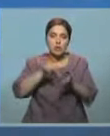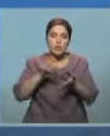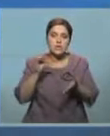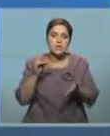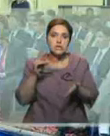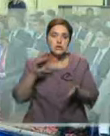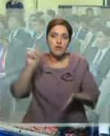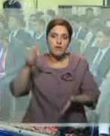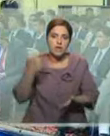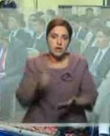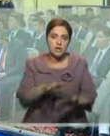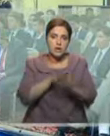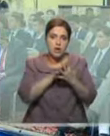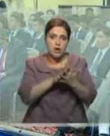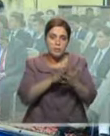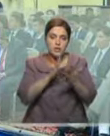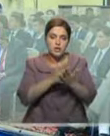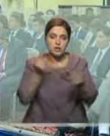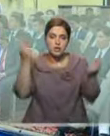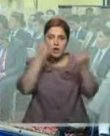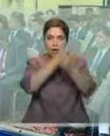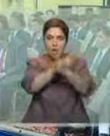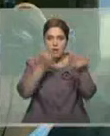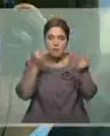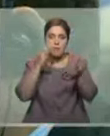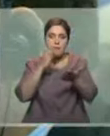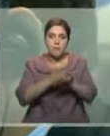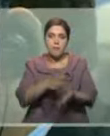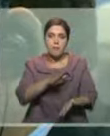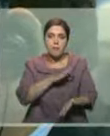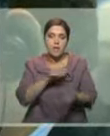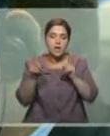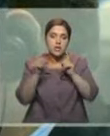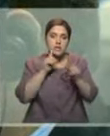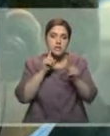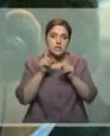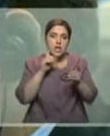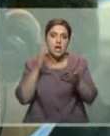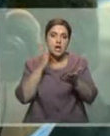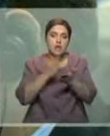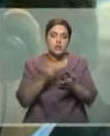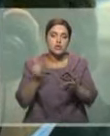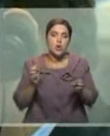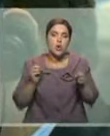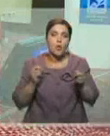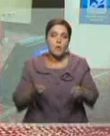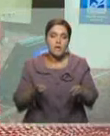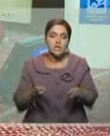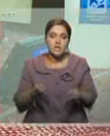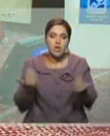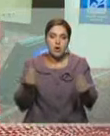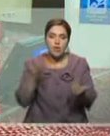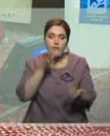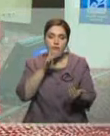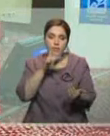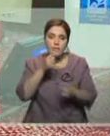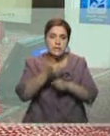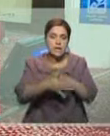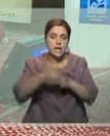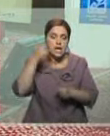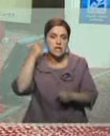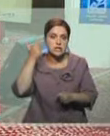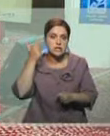Об этом заявил секретарь Совета безопасности Нурлан Ермекбаев на конференции, посвященной вызовам современности, в том числе для Центральноазиатского региона.